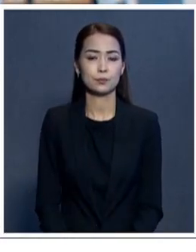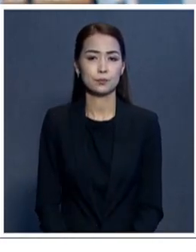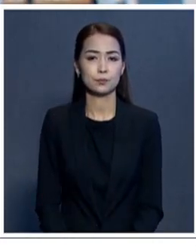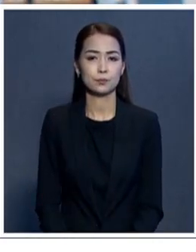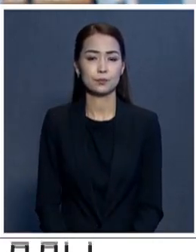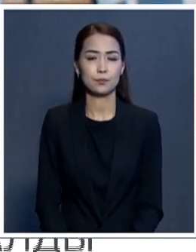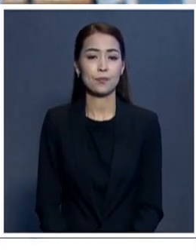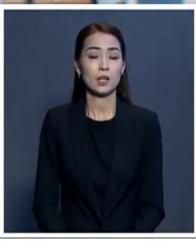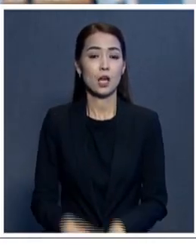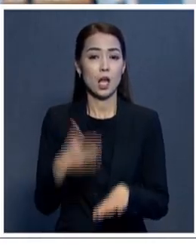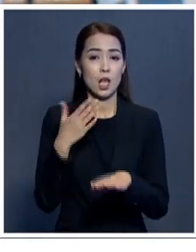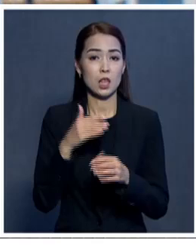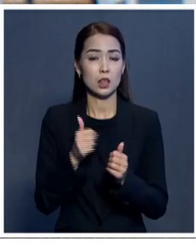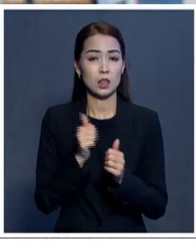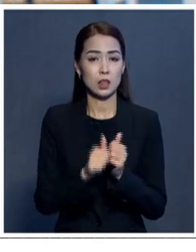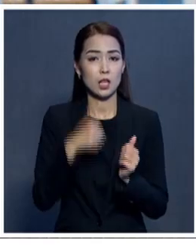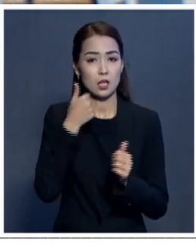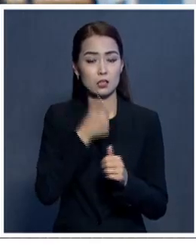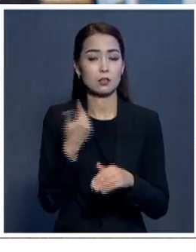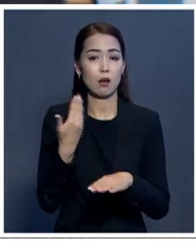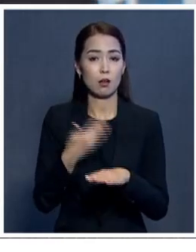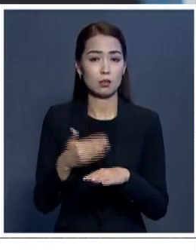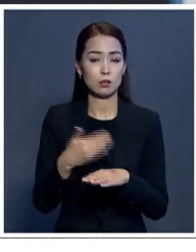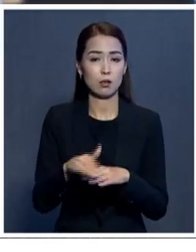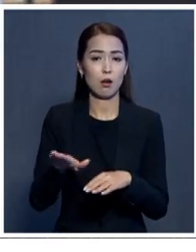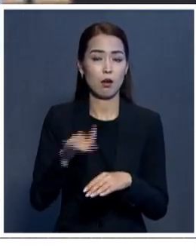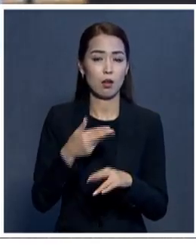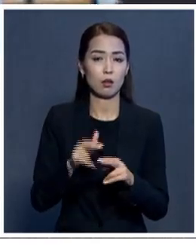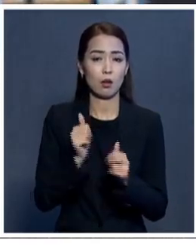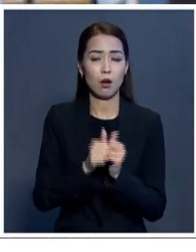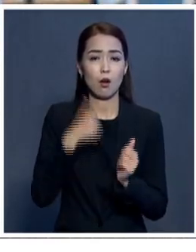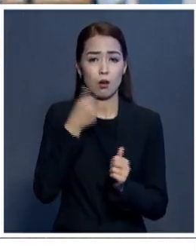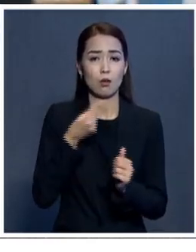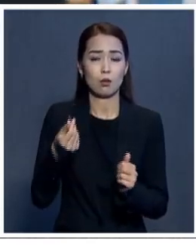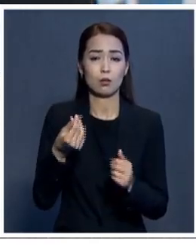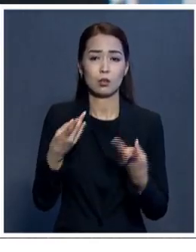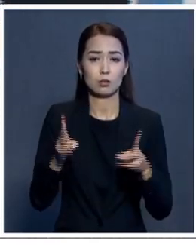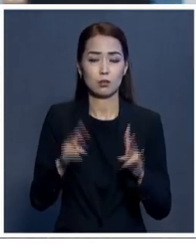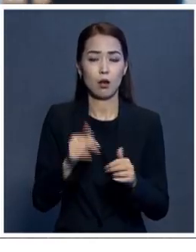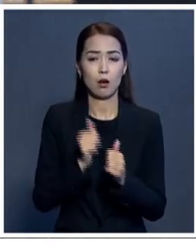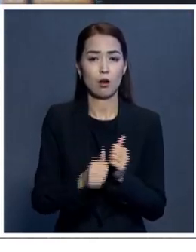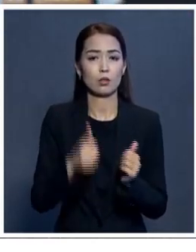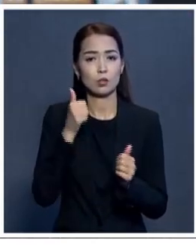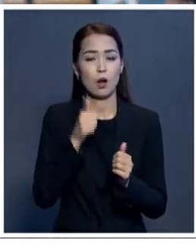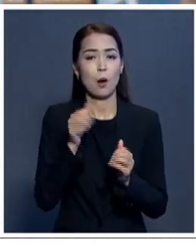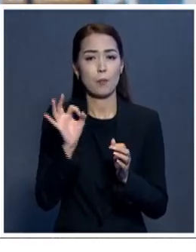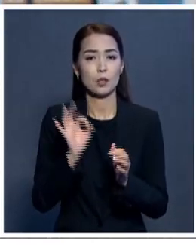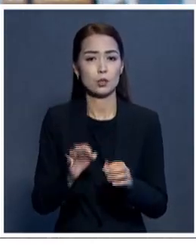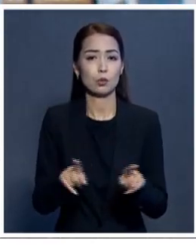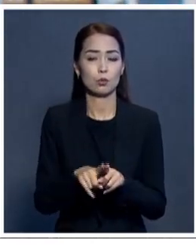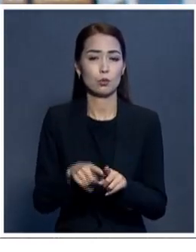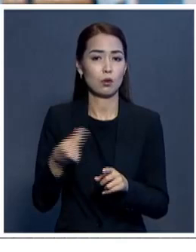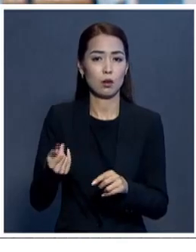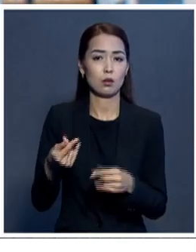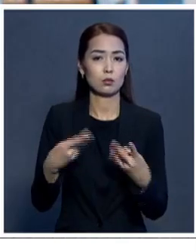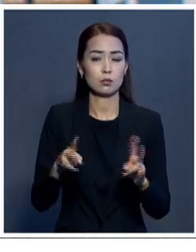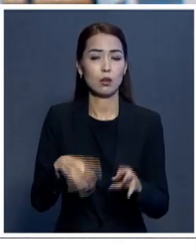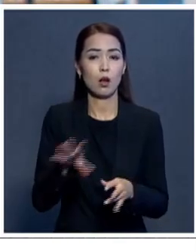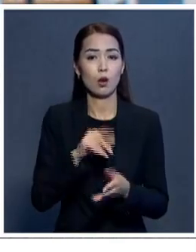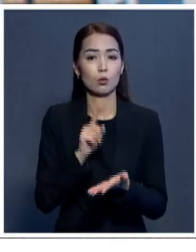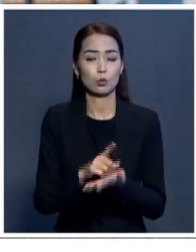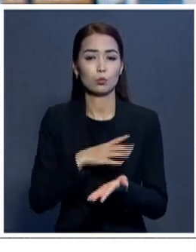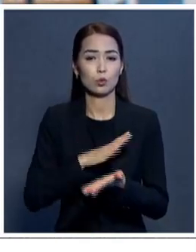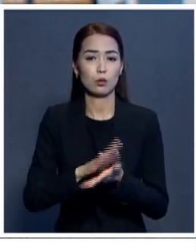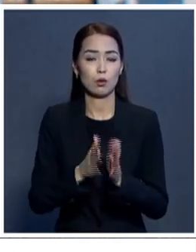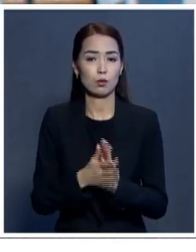выплат. Несиені ай сайын төлеудің қажеті жоқ, пайыздық мөлшерлемесі де жоқ. Кәсібіңді дөңгелетуге таптырмас тәсіл, осындай шарттар ұнады.